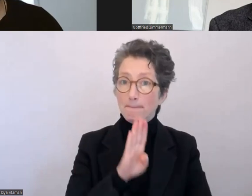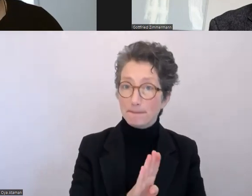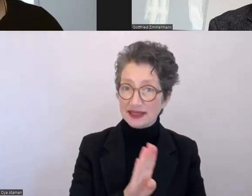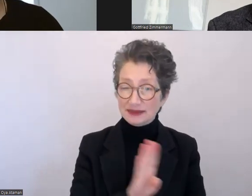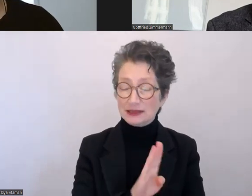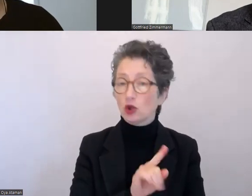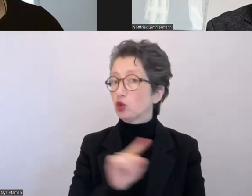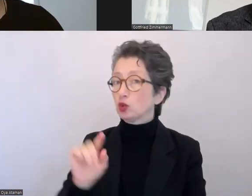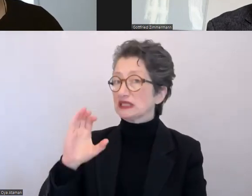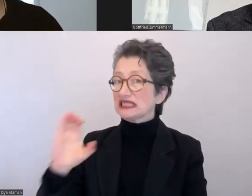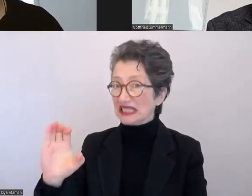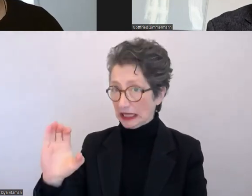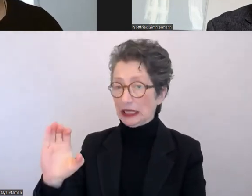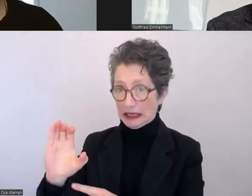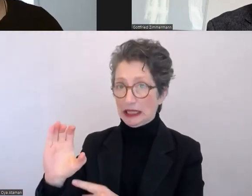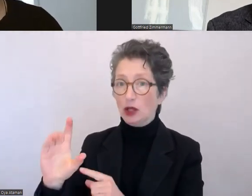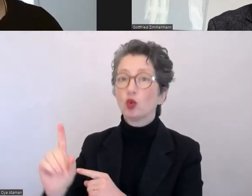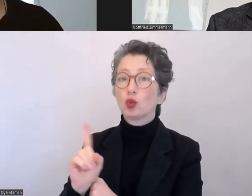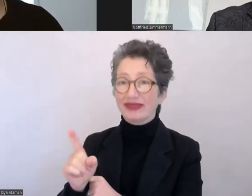ist das dann auch Vorschrift.